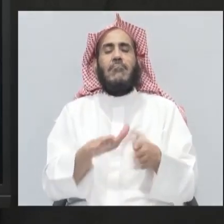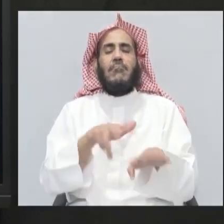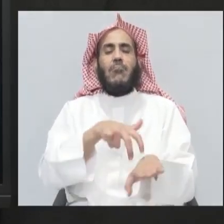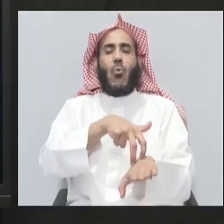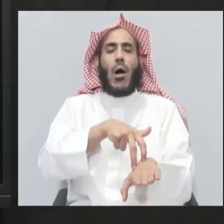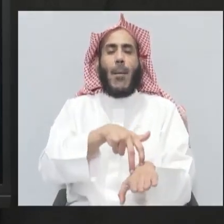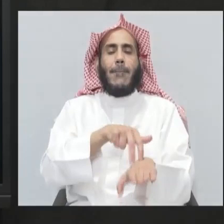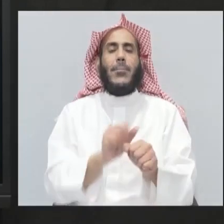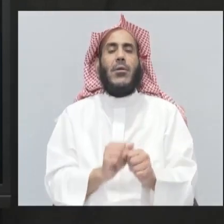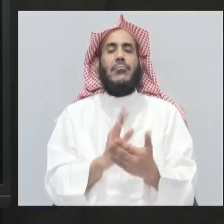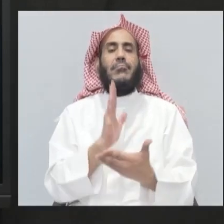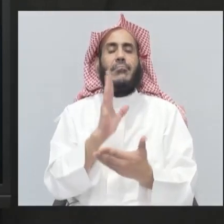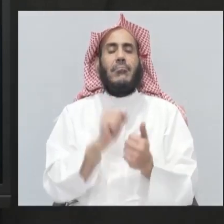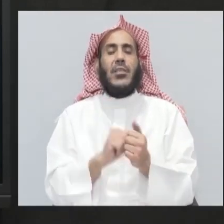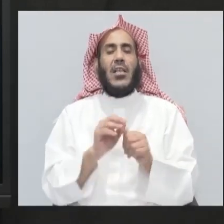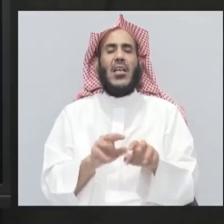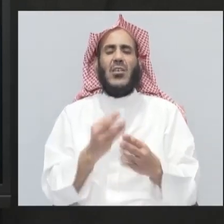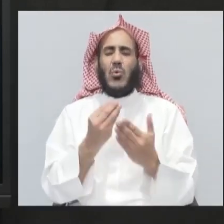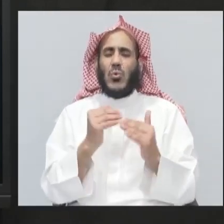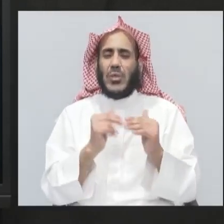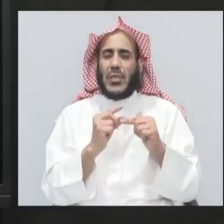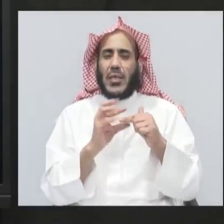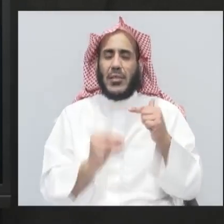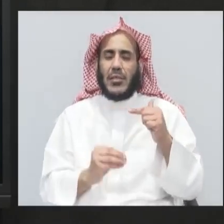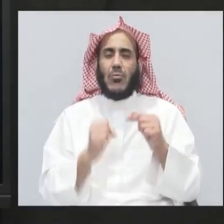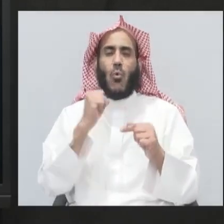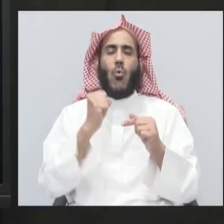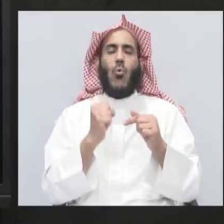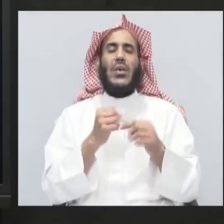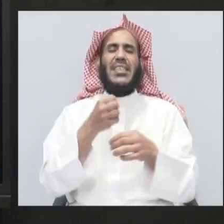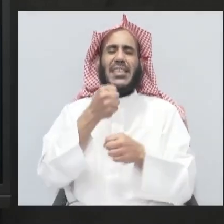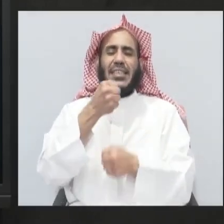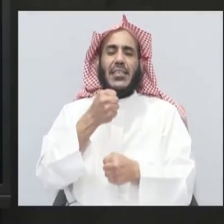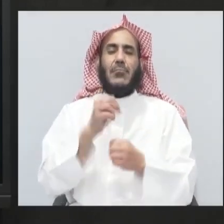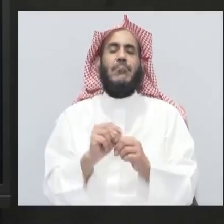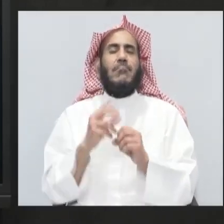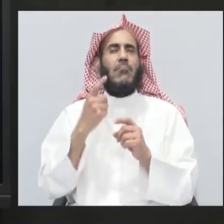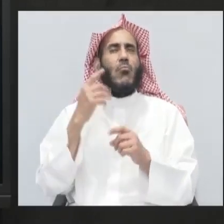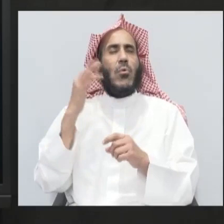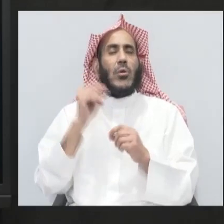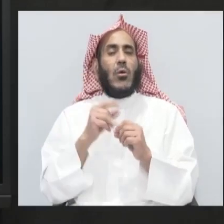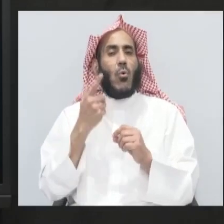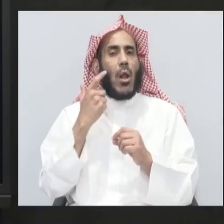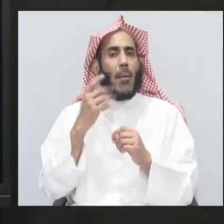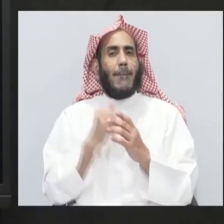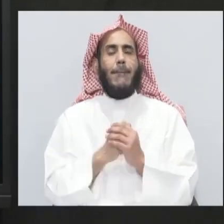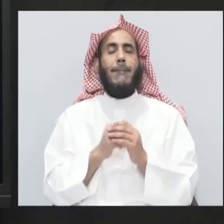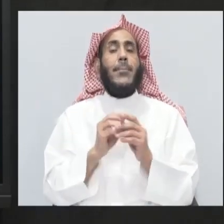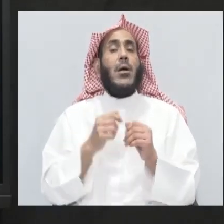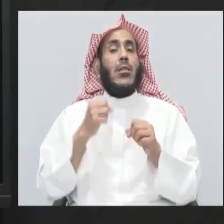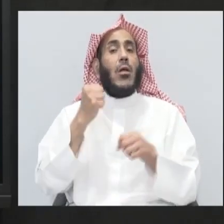عموديه ادت الى نقصان ماذا نقصان قوه الشد فيبدو لي وكانني المح ان